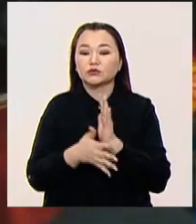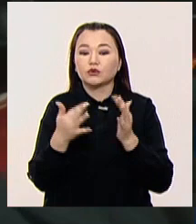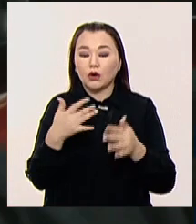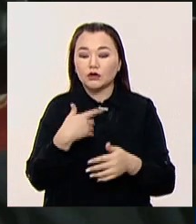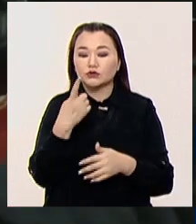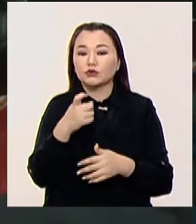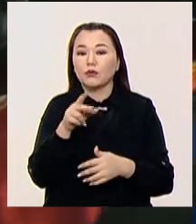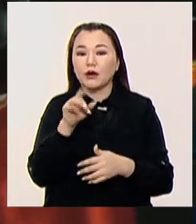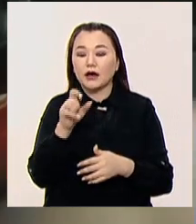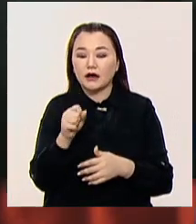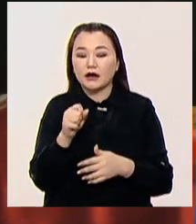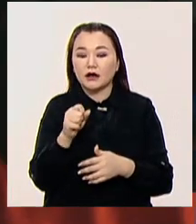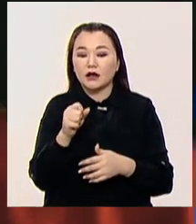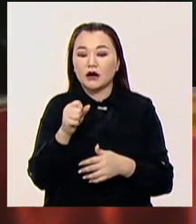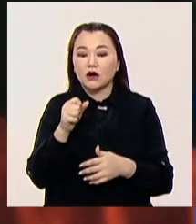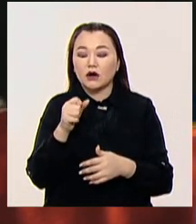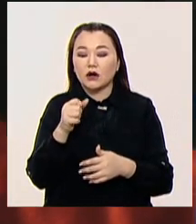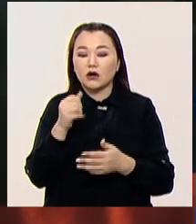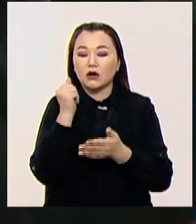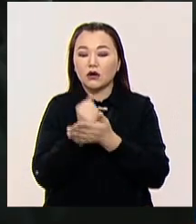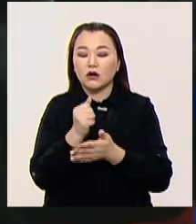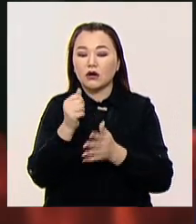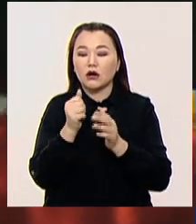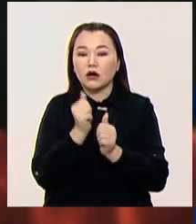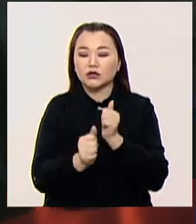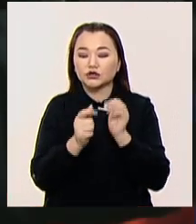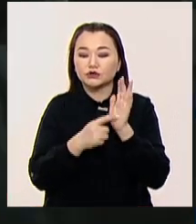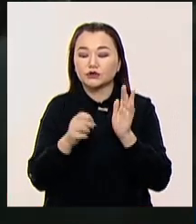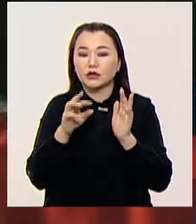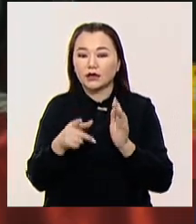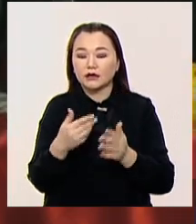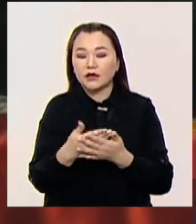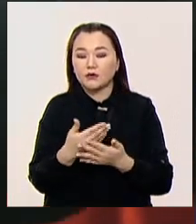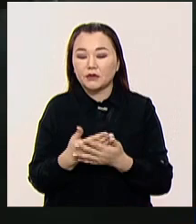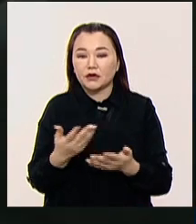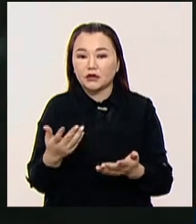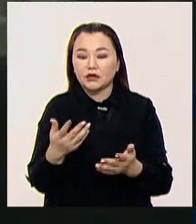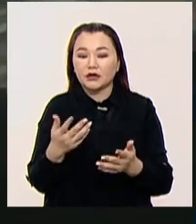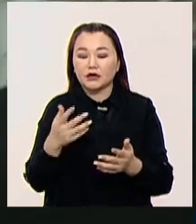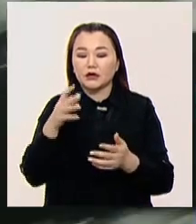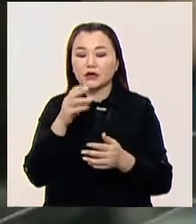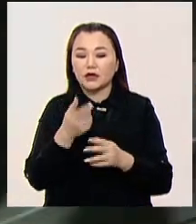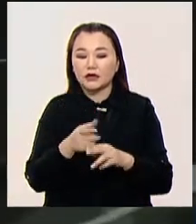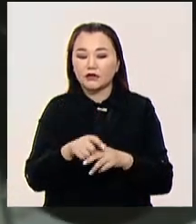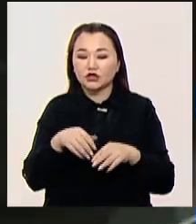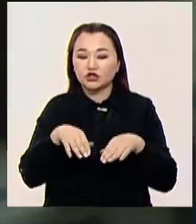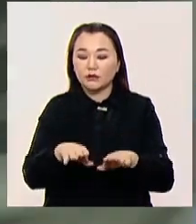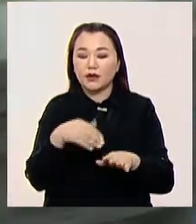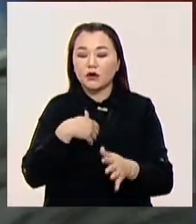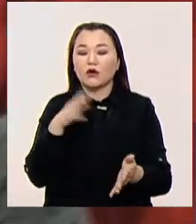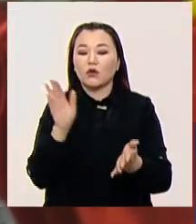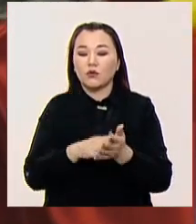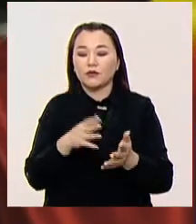100 пара аяқ киім сат 100 параға 700 теңге қоңға та қосылады мен ар жақтан алып келем мысалы мына шлепке мысалы мен оптом алатын болсам